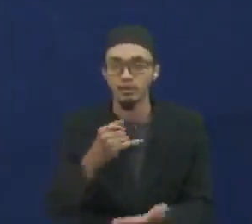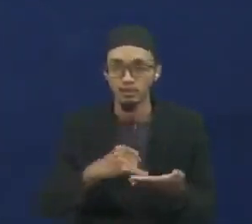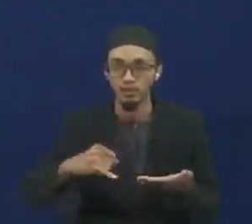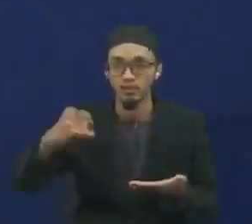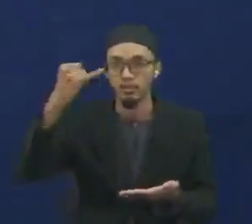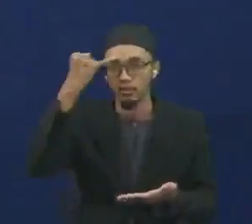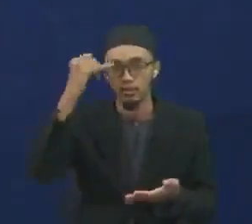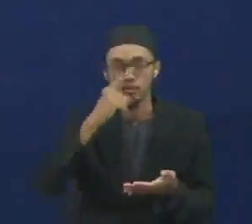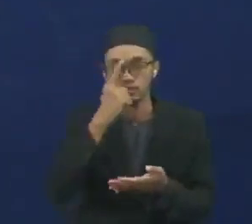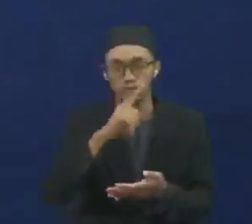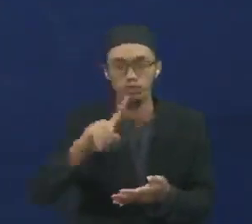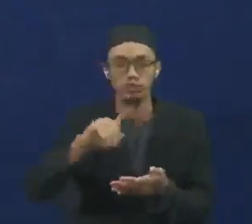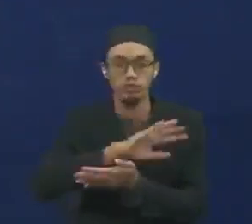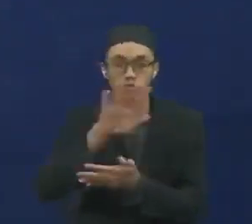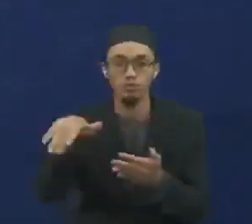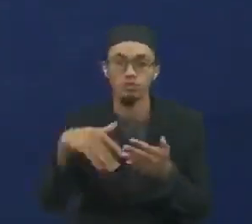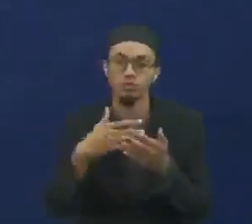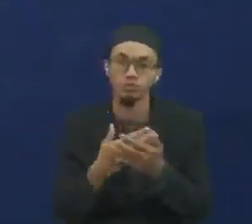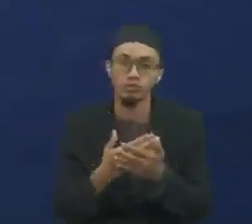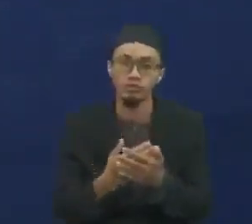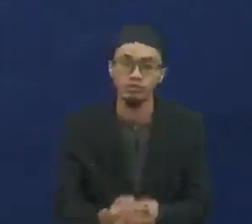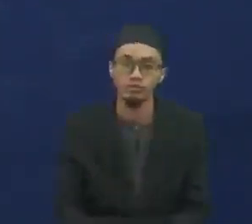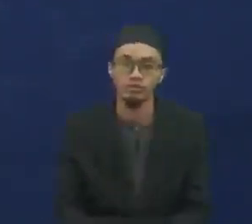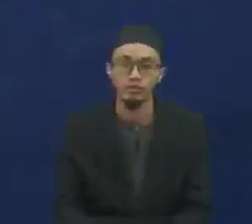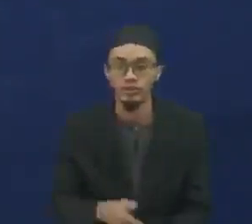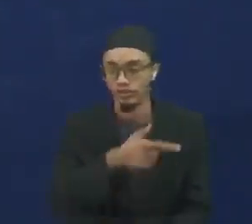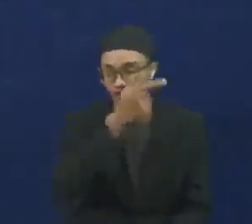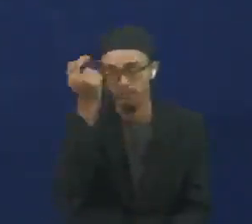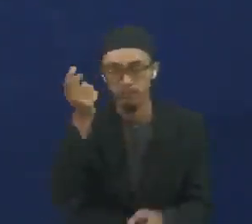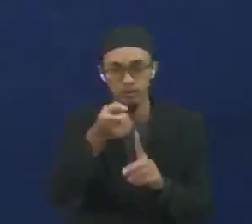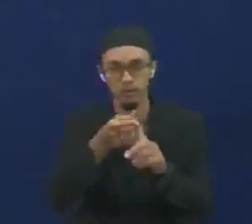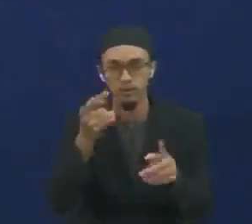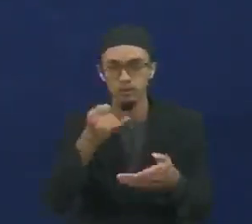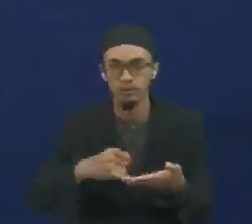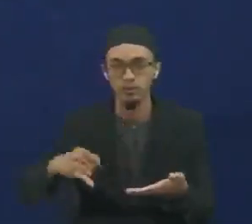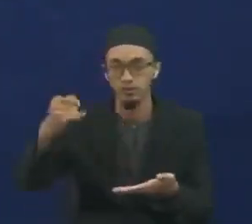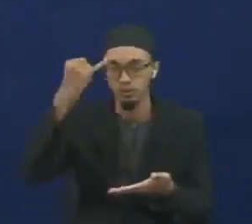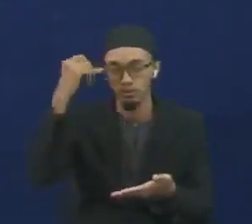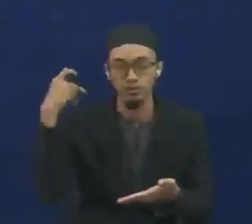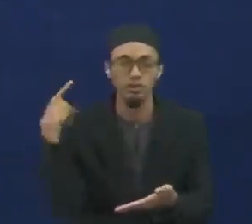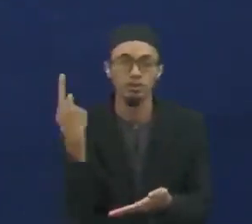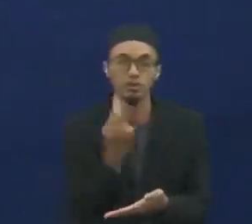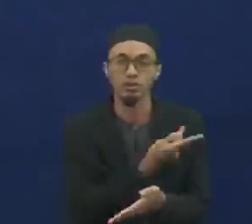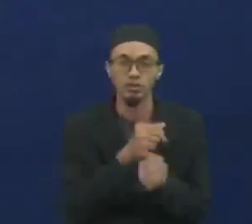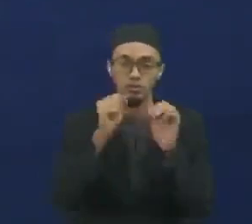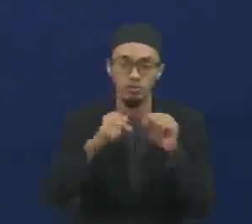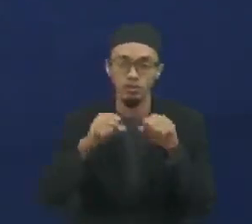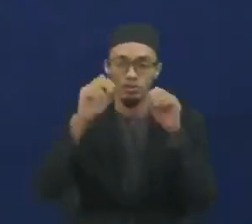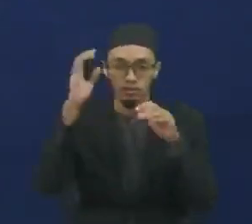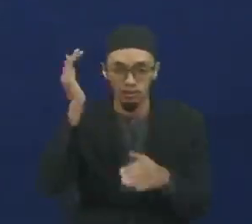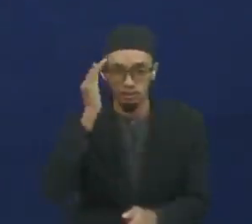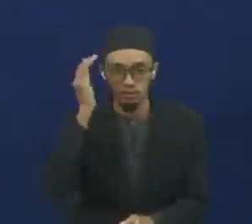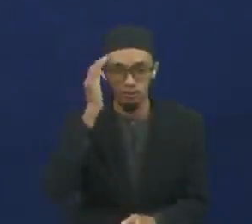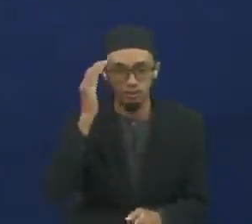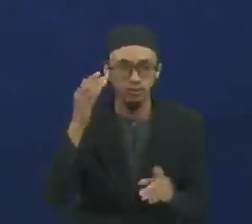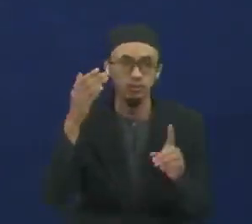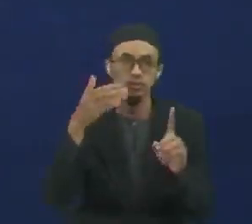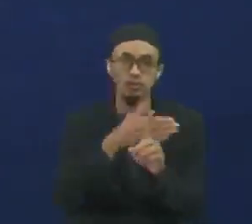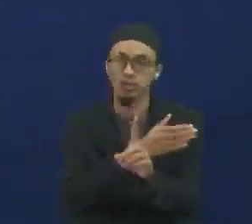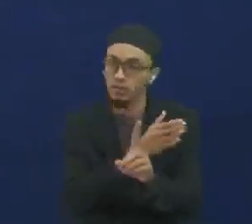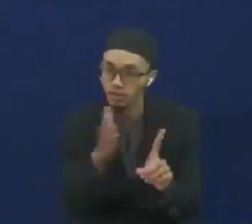al-ulama. Daripada ilmu ni kita akan tahu yang ini khurafat ataupun yang ini bukan. Kita gunakan panca indera kita, akal